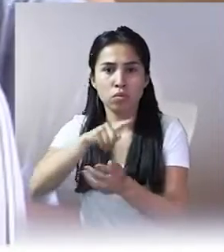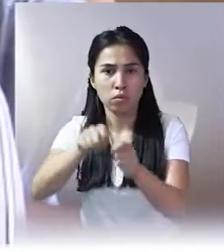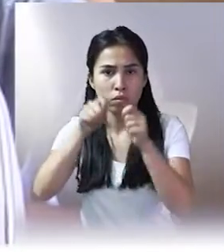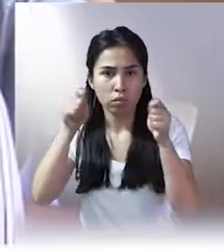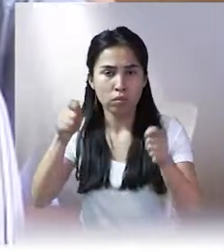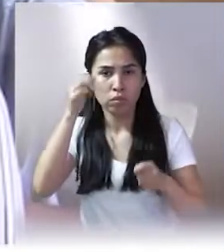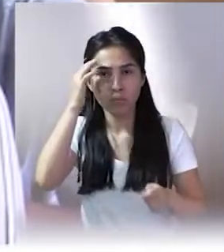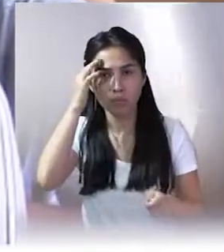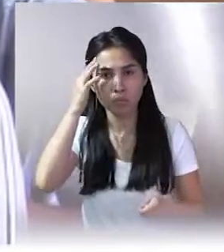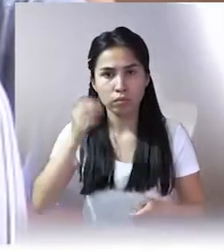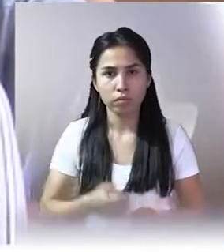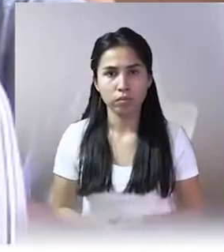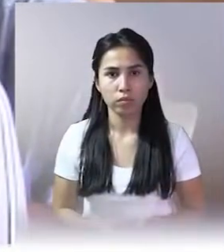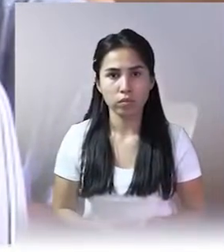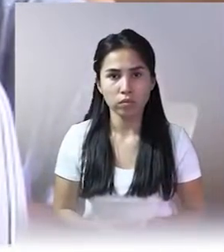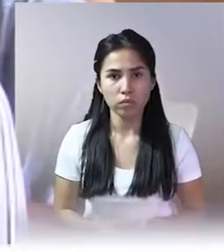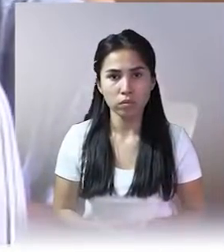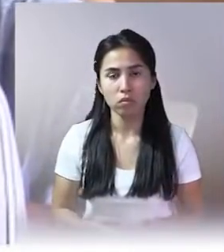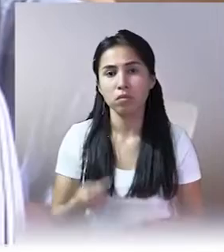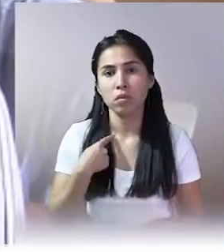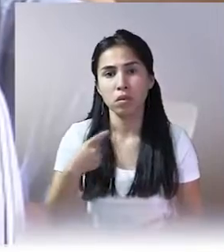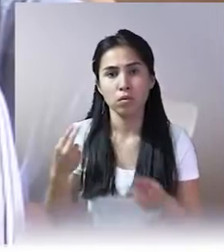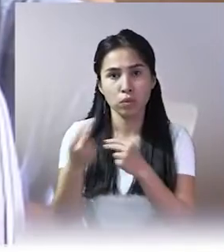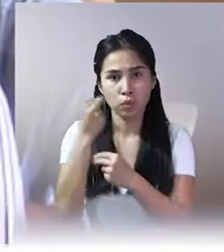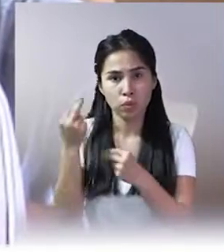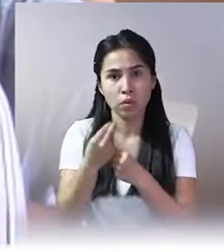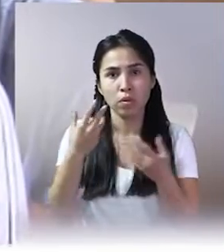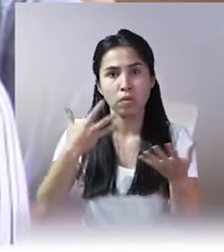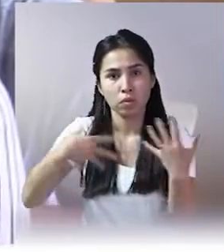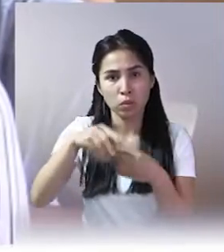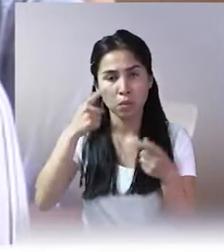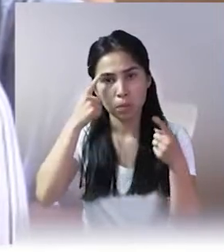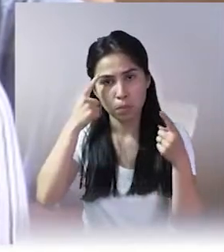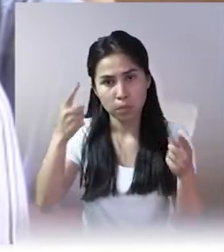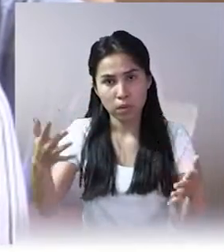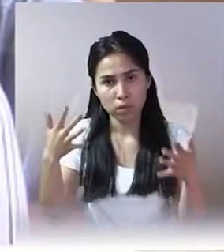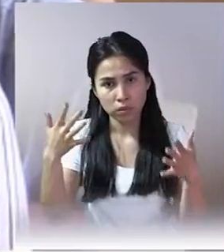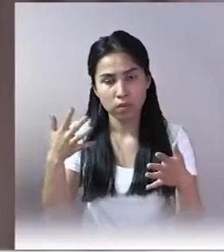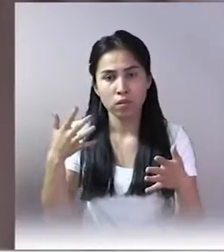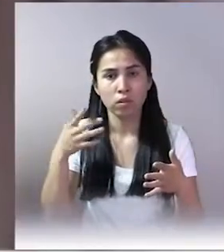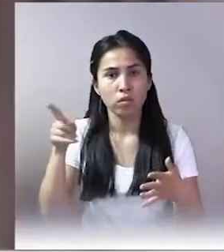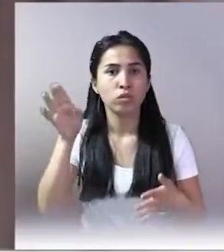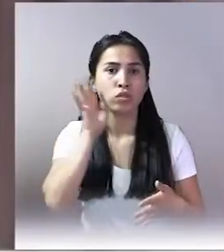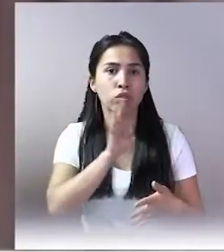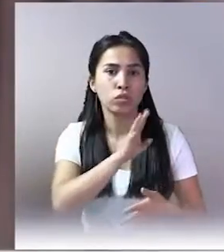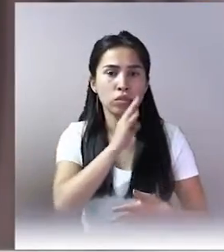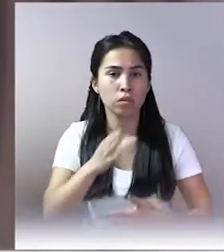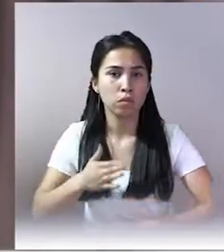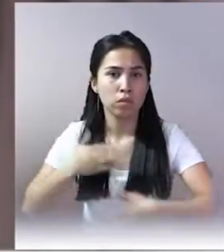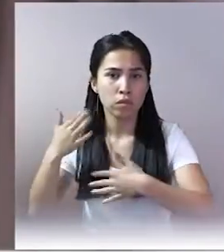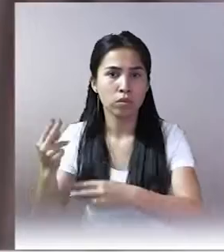атырық, бәрін түсініп атырық. Айман әпкемізге рахмет. Сол Құдай қаласа